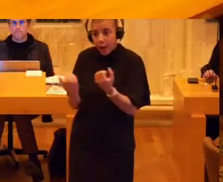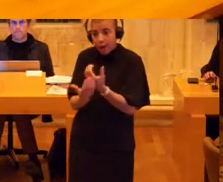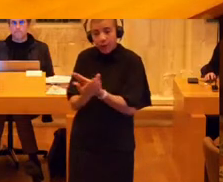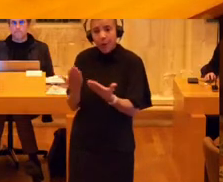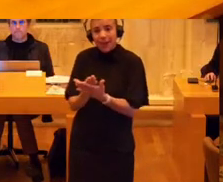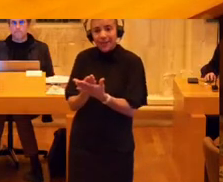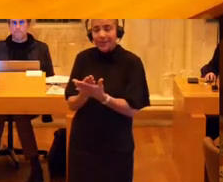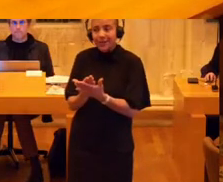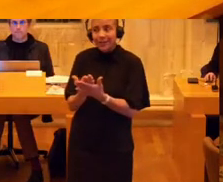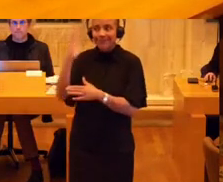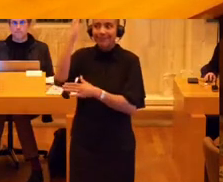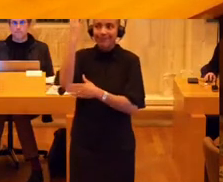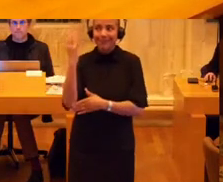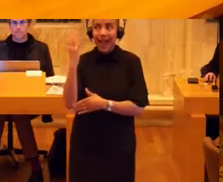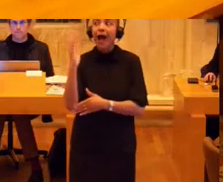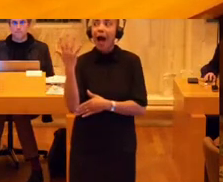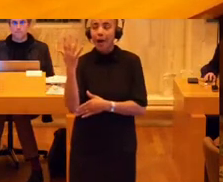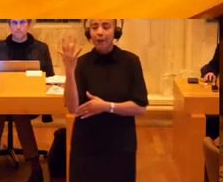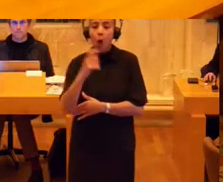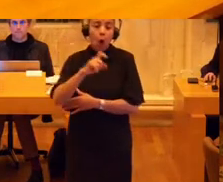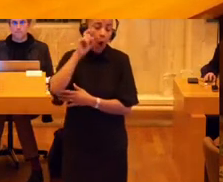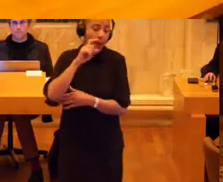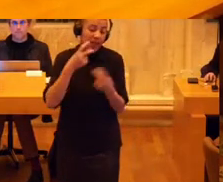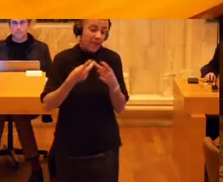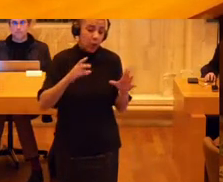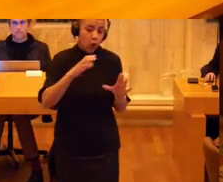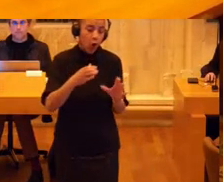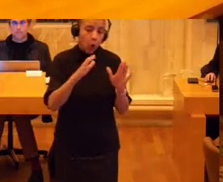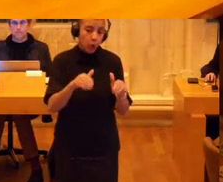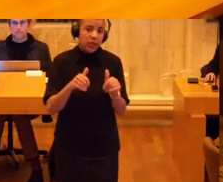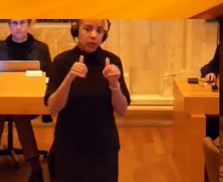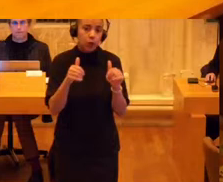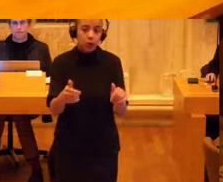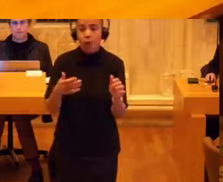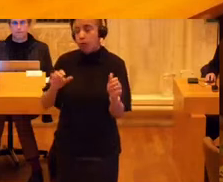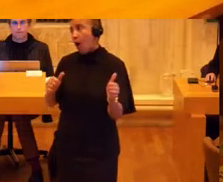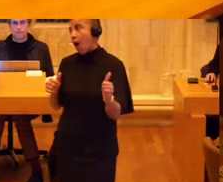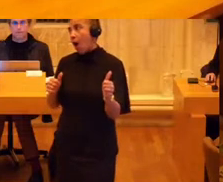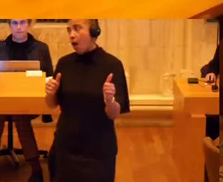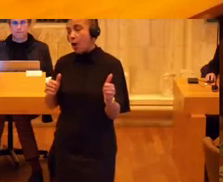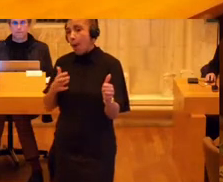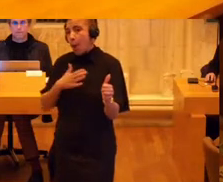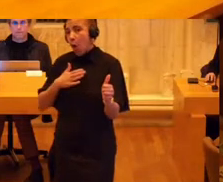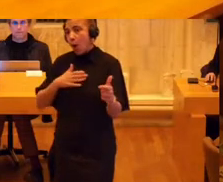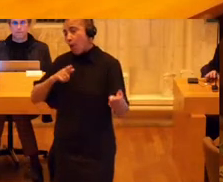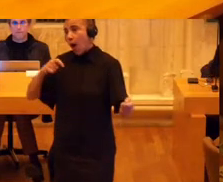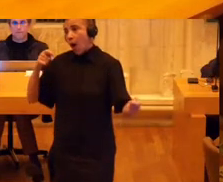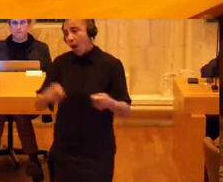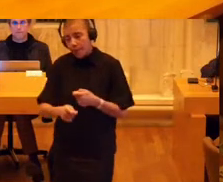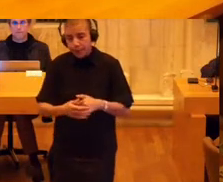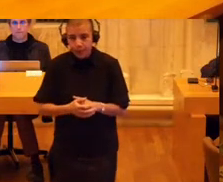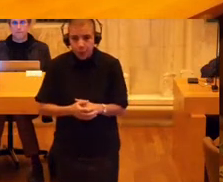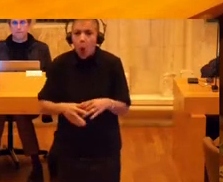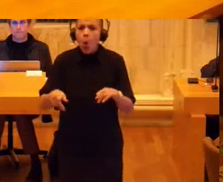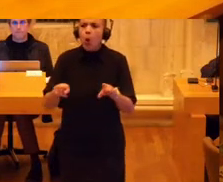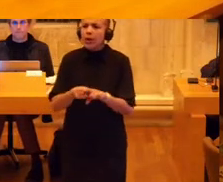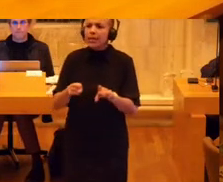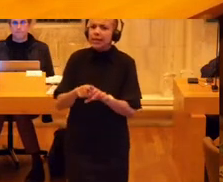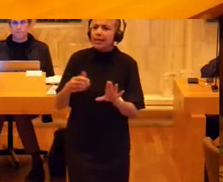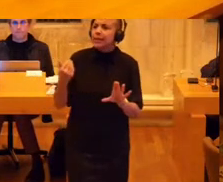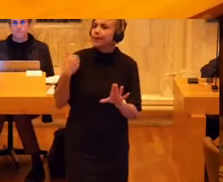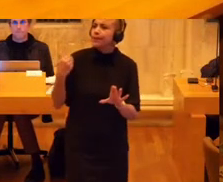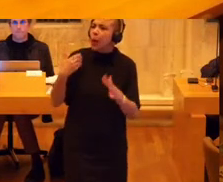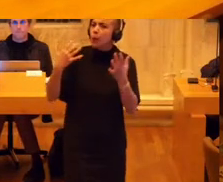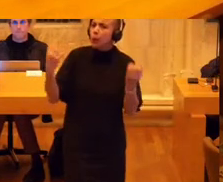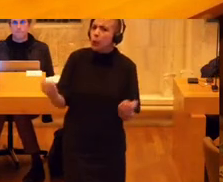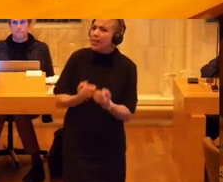trop frileux. Après la loi Evin sur l'alcool et le tabac, l'Assemblée nationale vote une loi interdisant la publicité de la fast fashion au regard